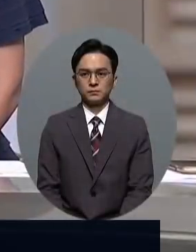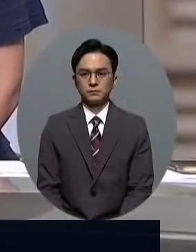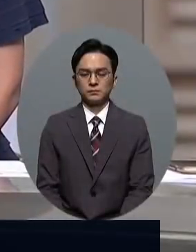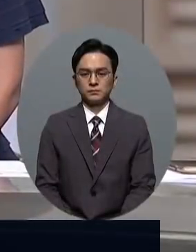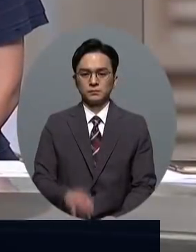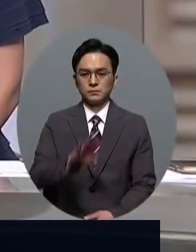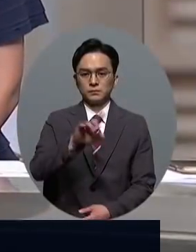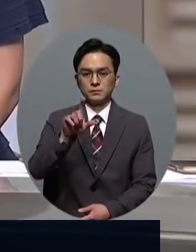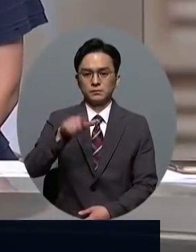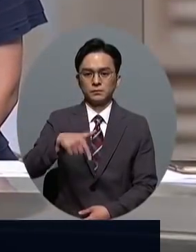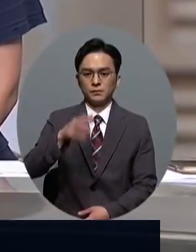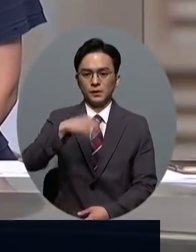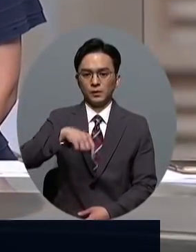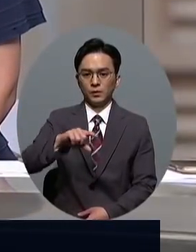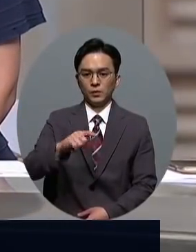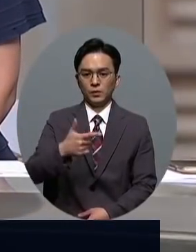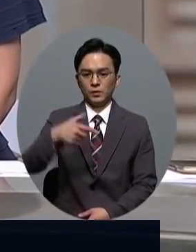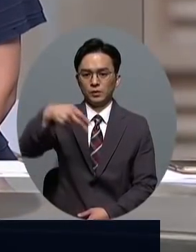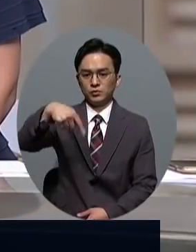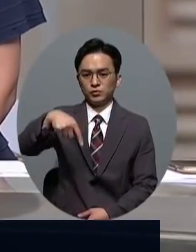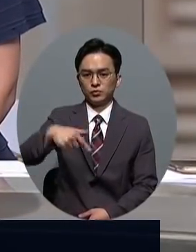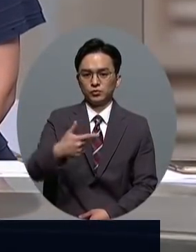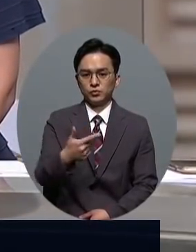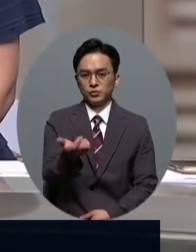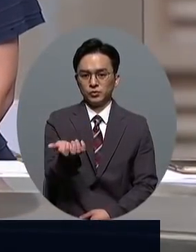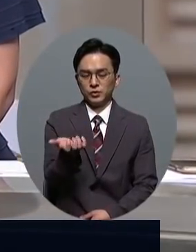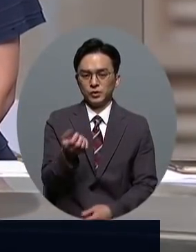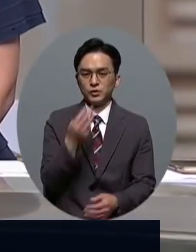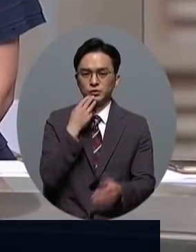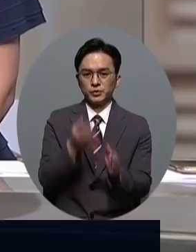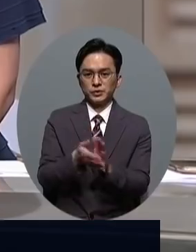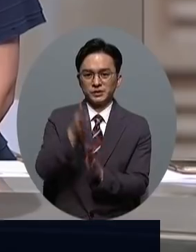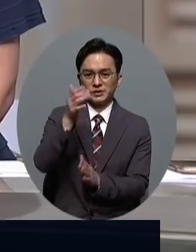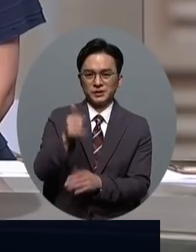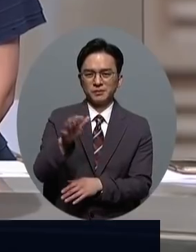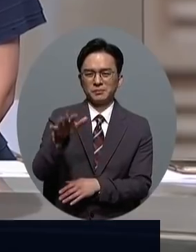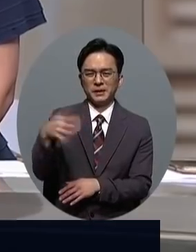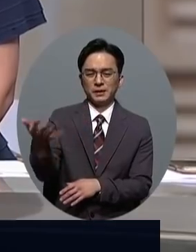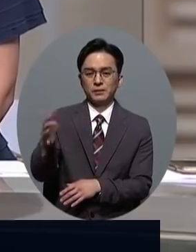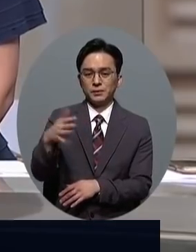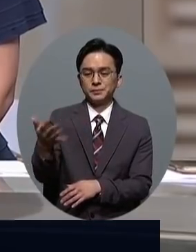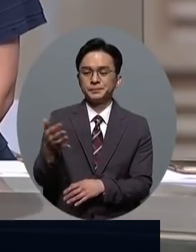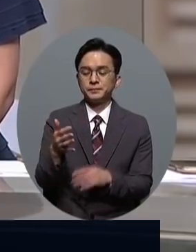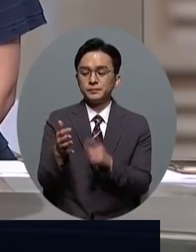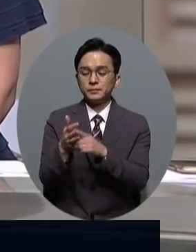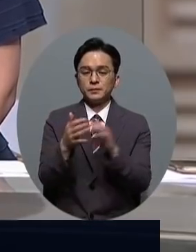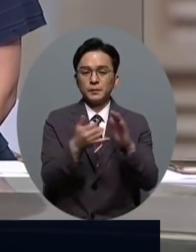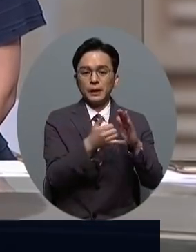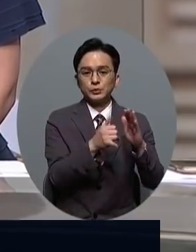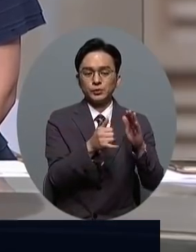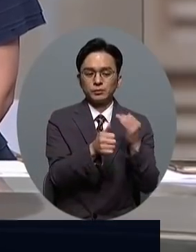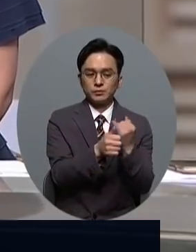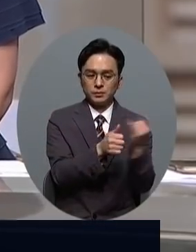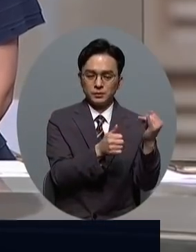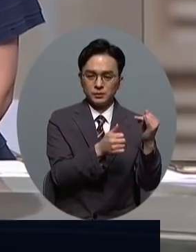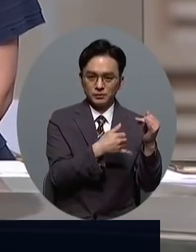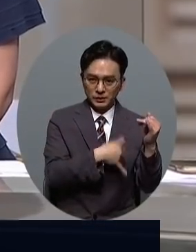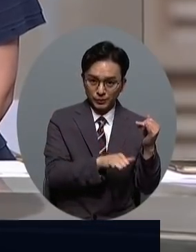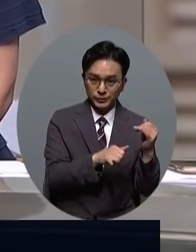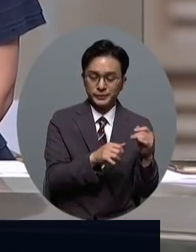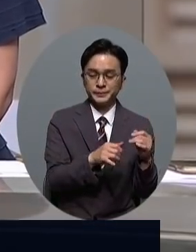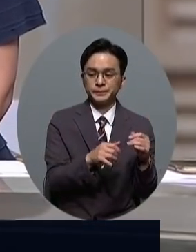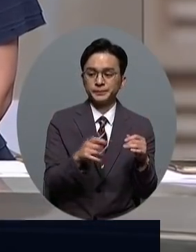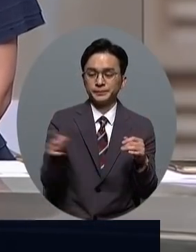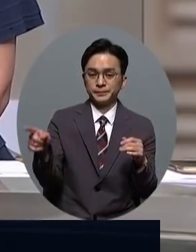고인이 되신 박원순 전 서울시장 유족 측이요. 이틀 전입니다. 9일 진중권 전 동양대 교수를 사자 명예훼손